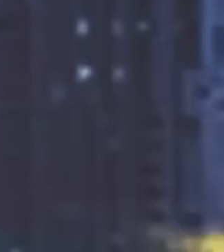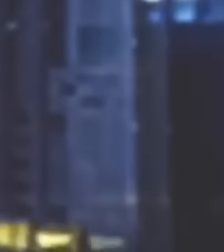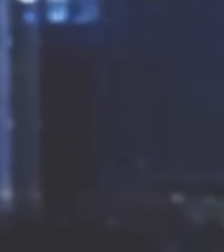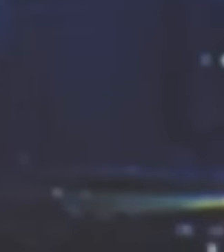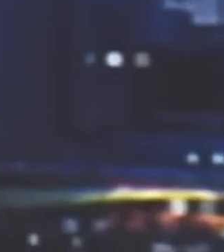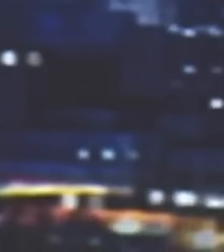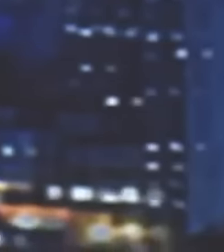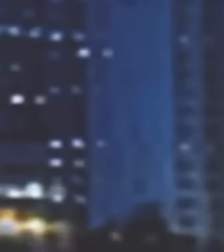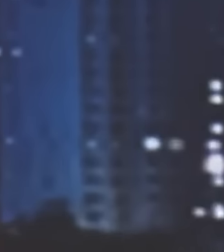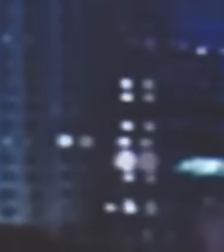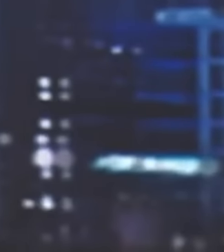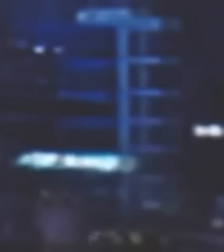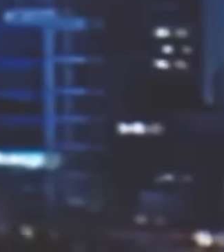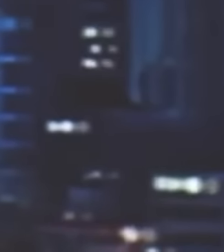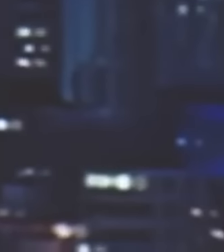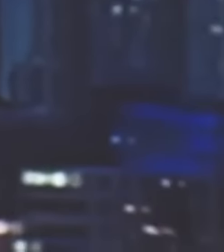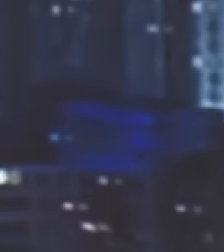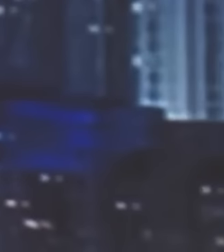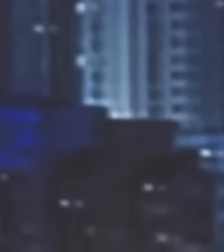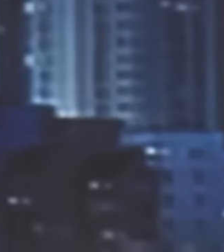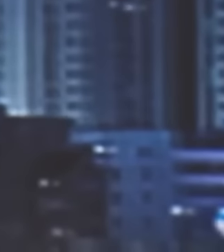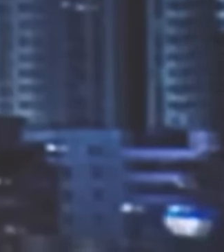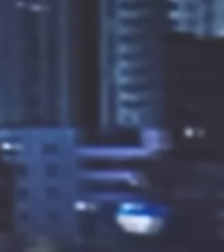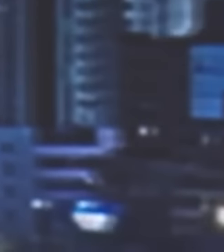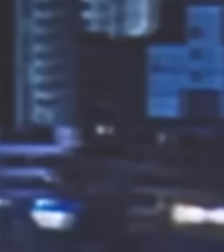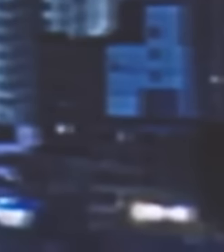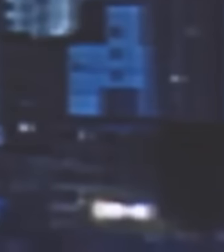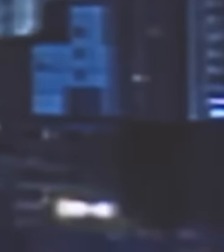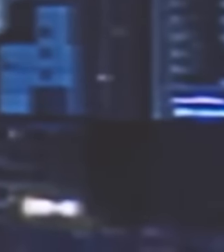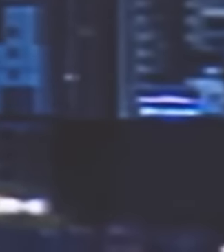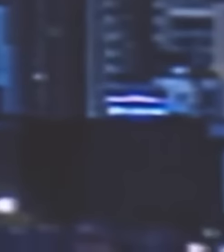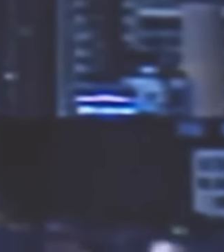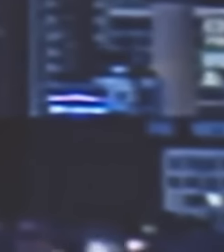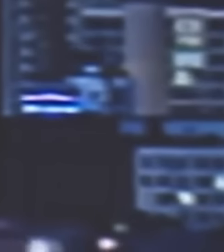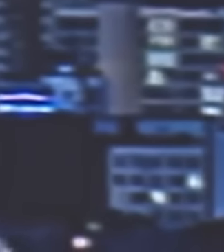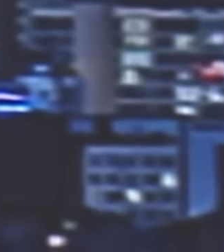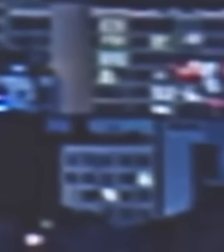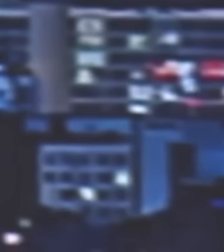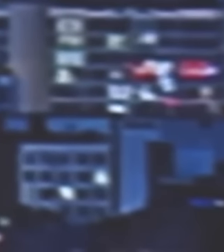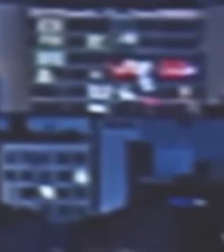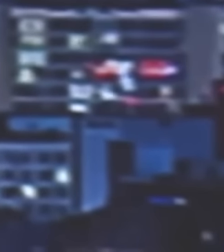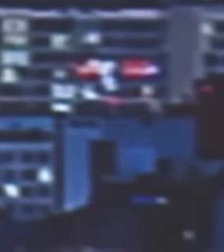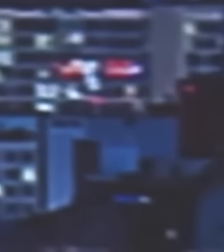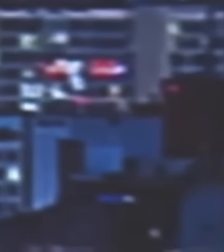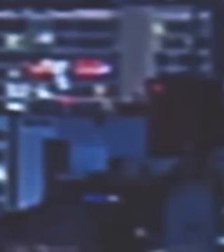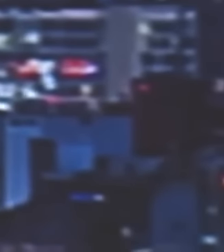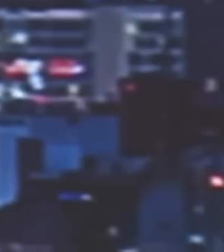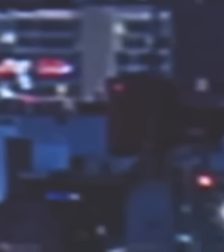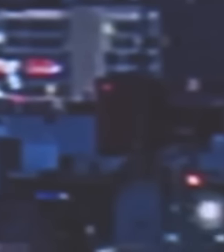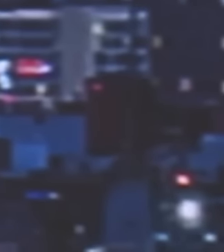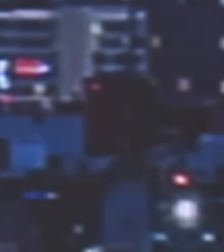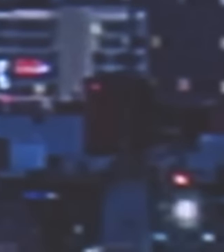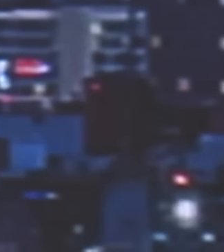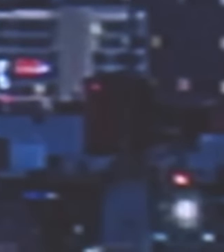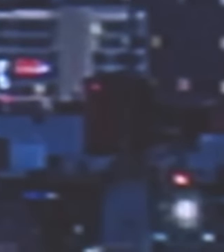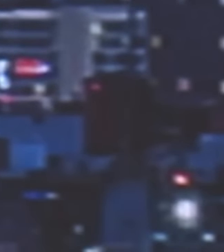JTBC 뉴스를 시청해 주셔서 고맙습니다. 저희는 저녁 6시 50분 뉴스룸에서 뵙겠습니다.